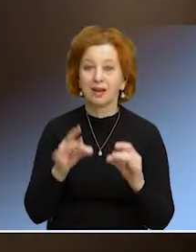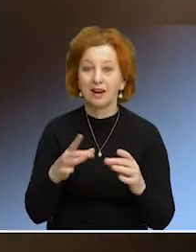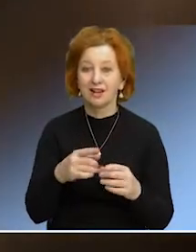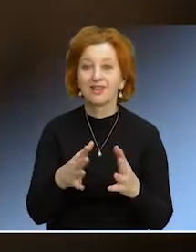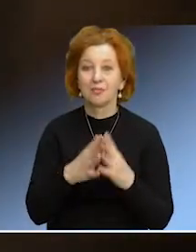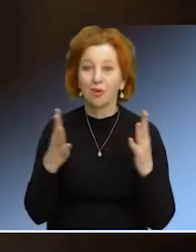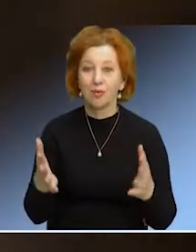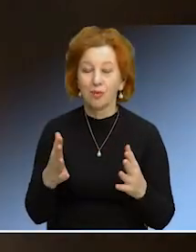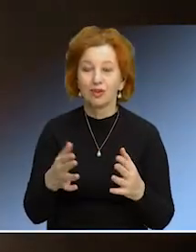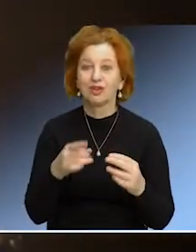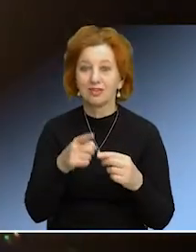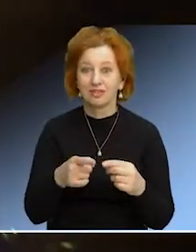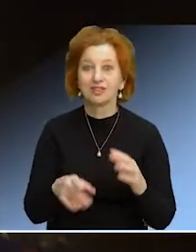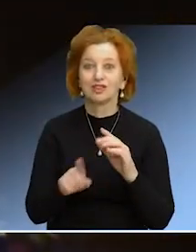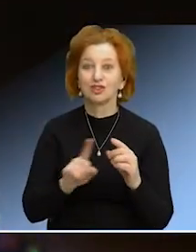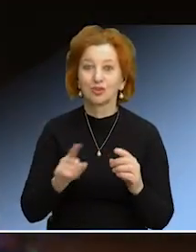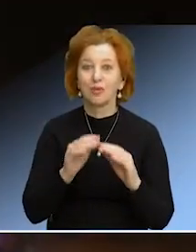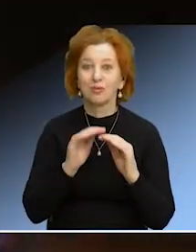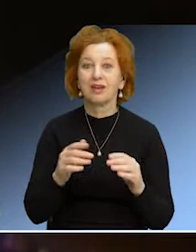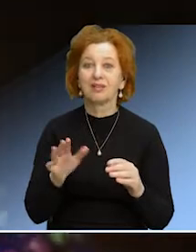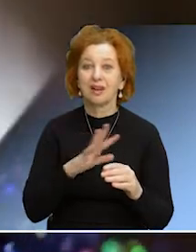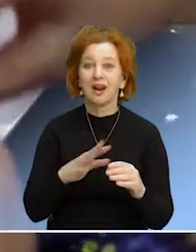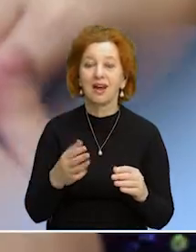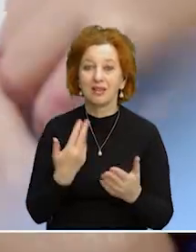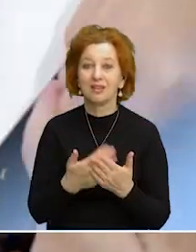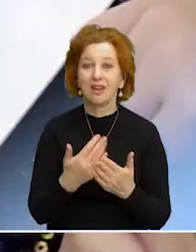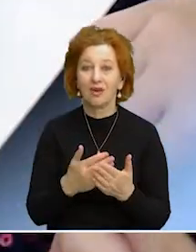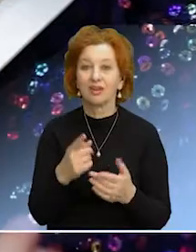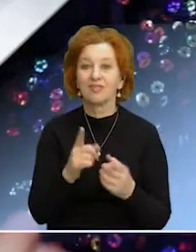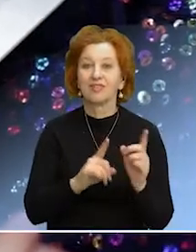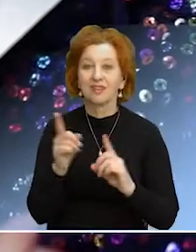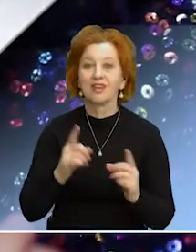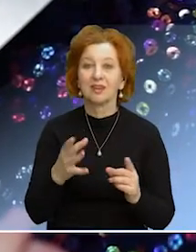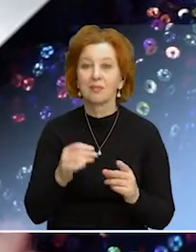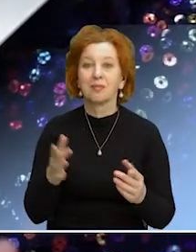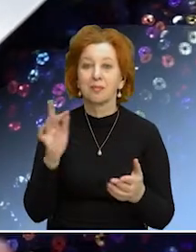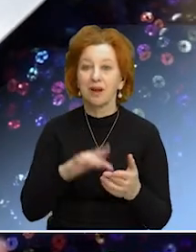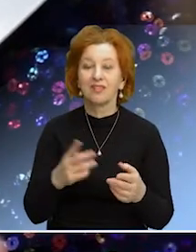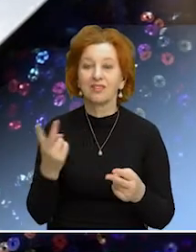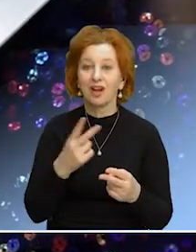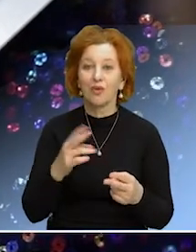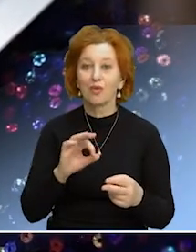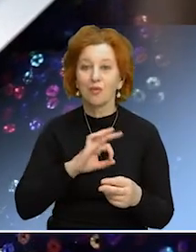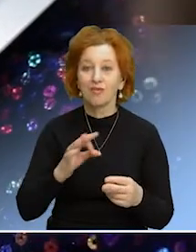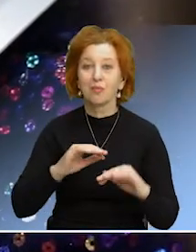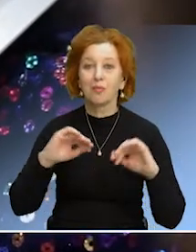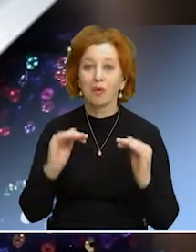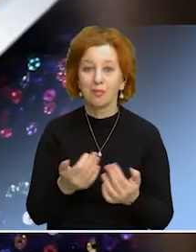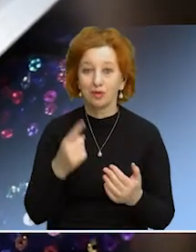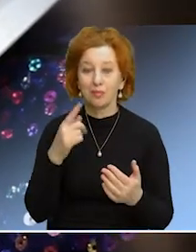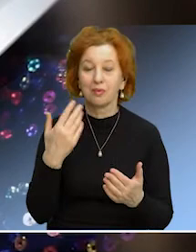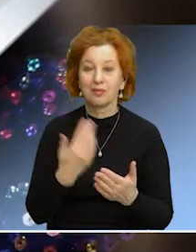приклейте пуговицу побольше, таким образом, чтобы дырки были расположены вертикально. Сверху приклейте вторую пуговицу